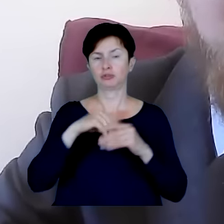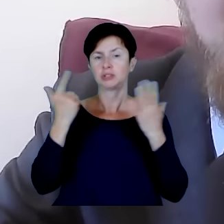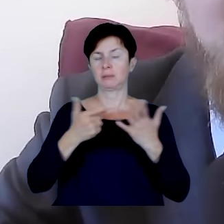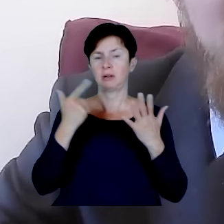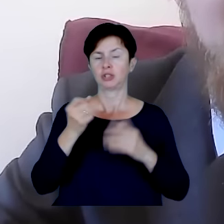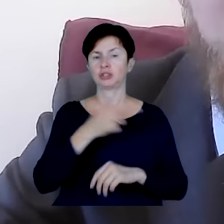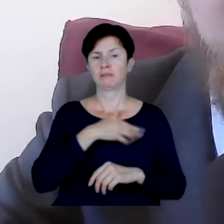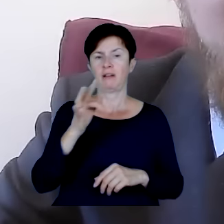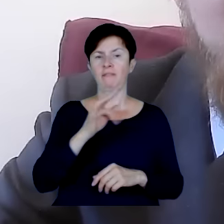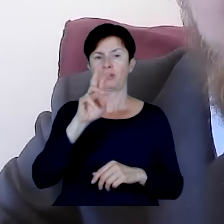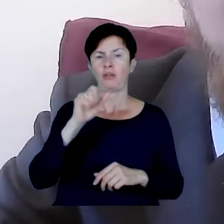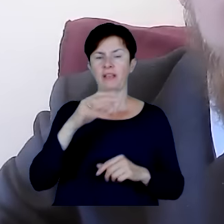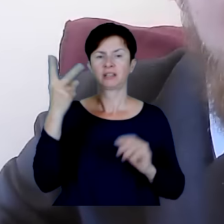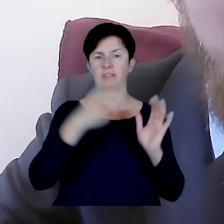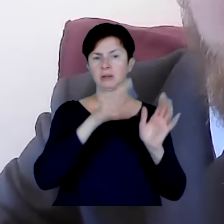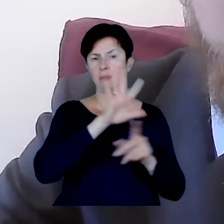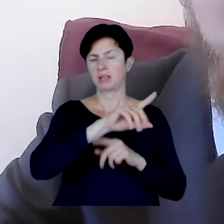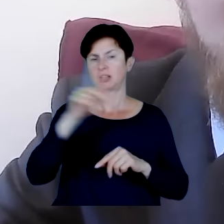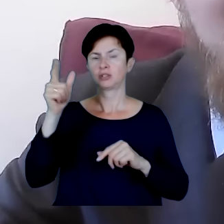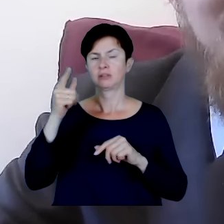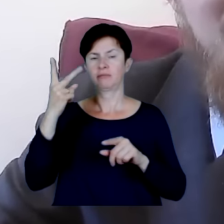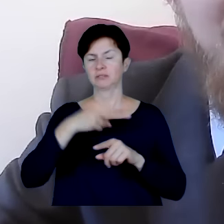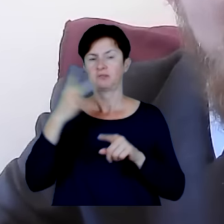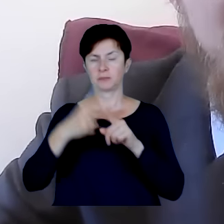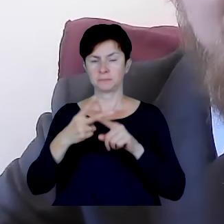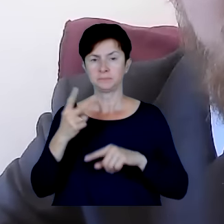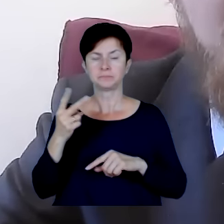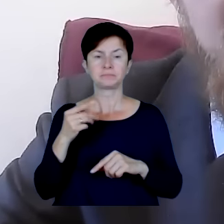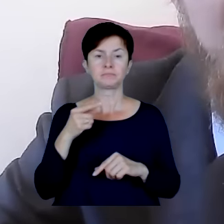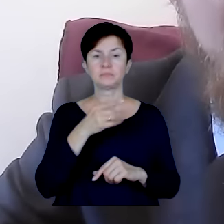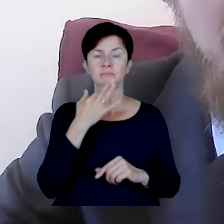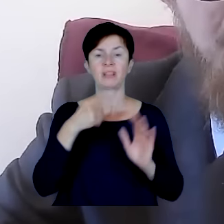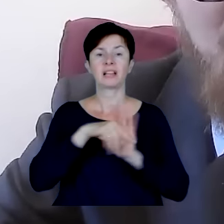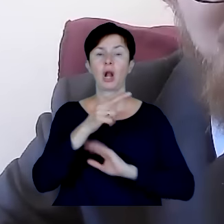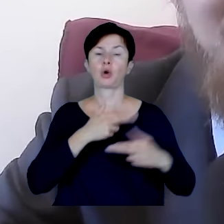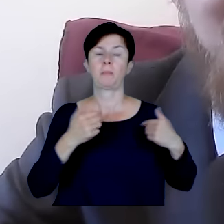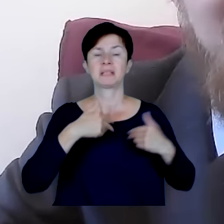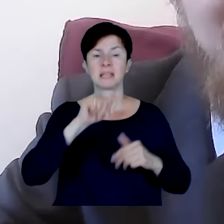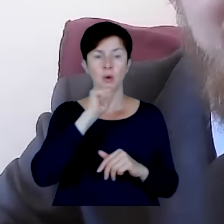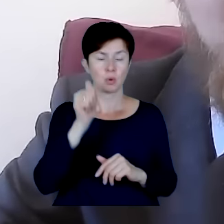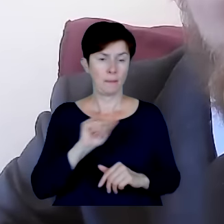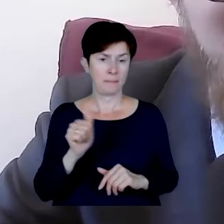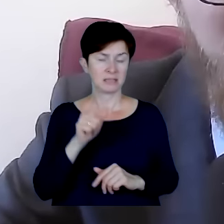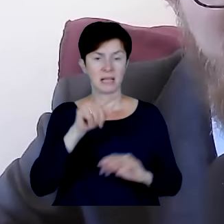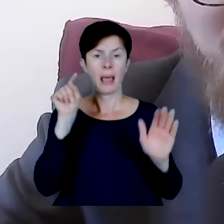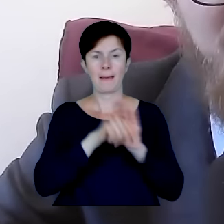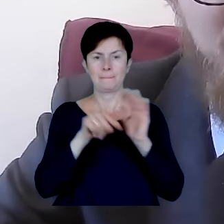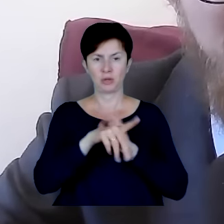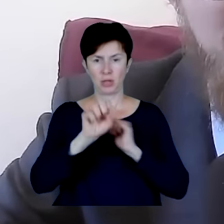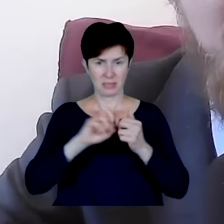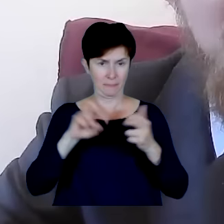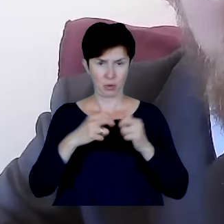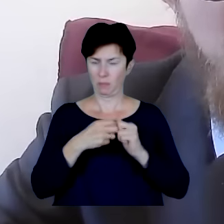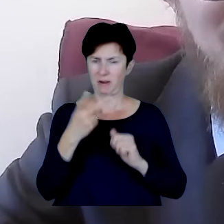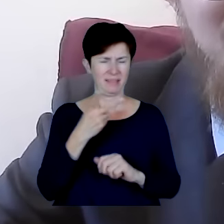latach 2015-2022, który powiedział, że dla Komisji Europejskiej imigracja nie jest problemem, ten